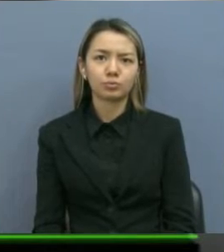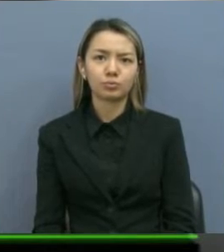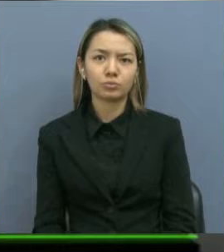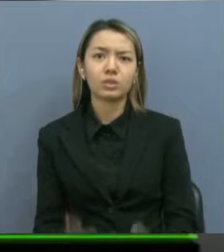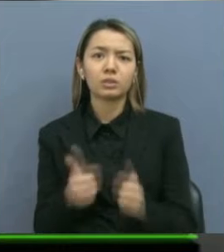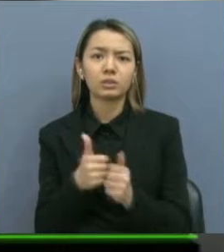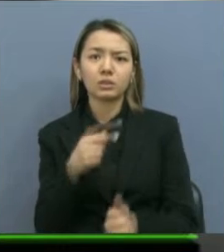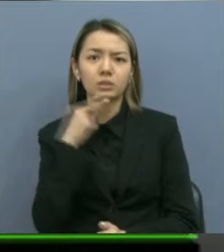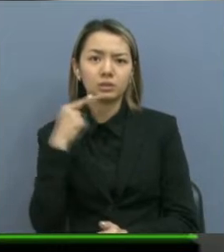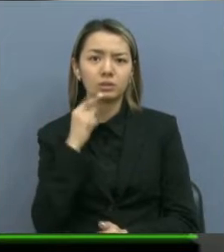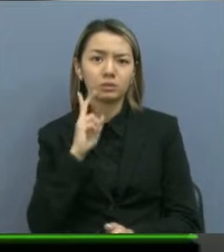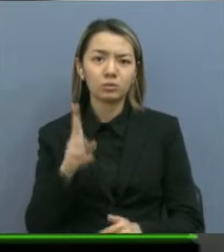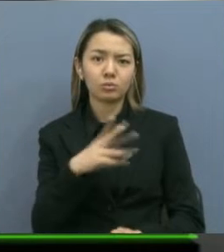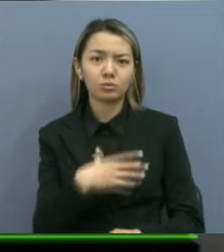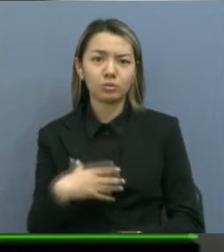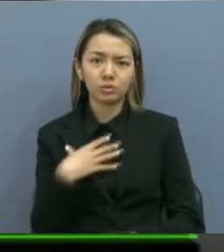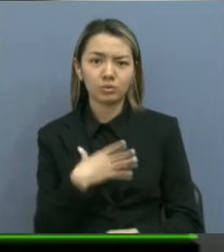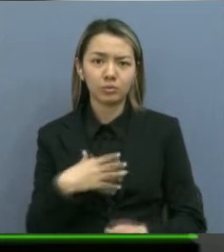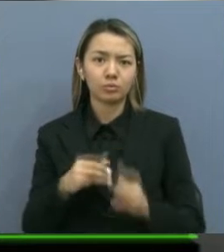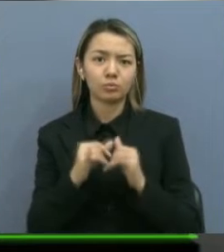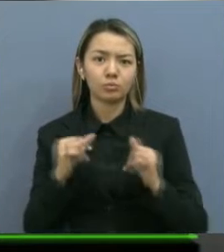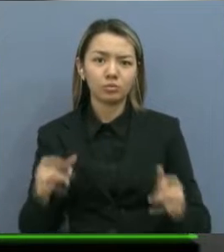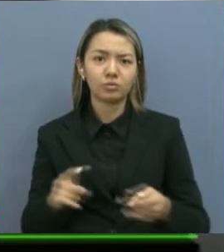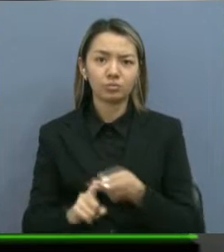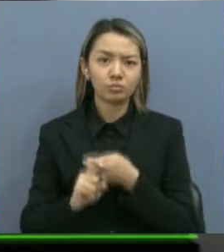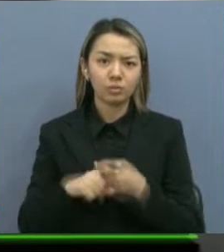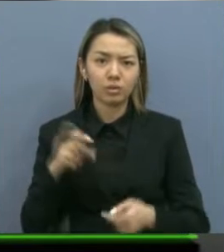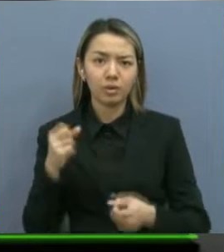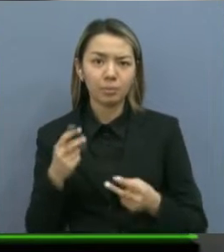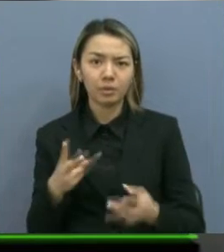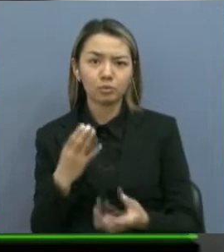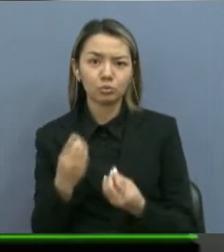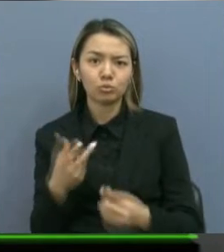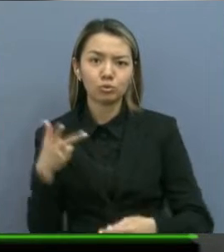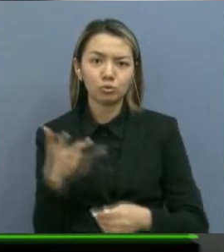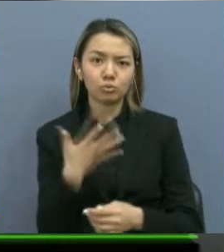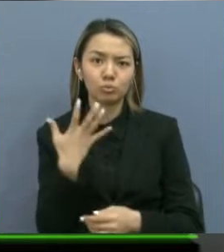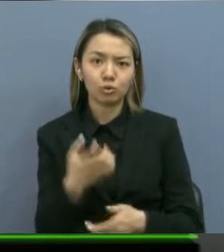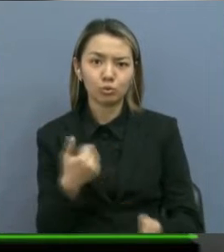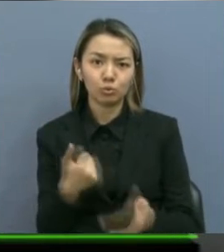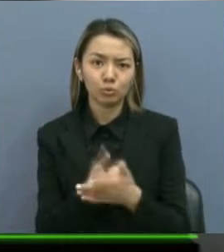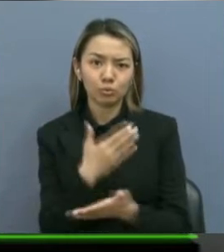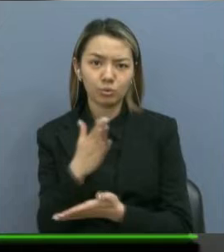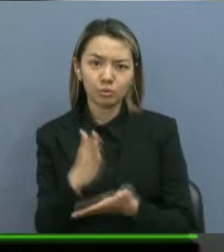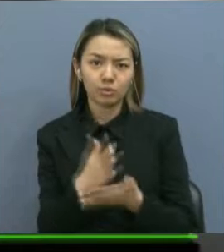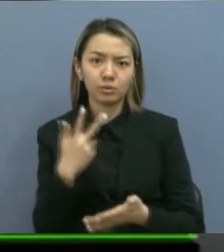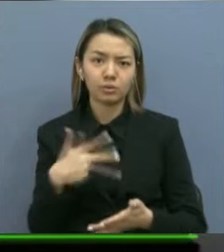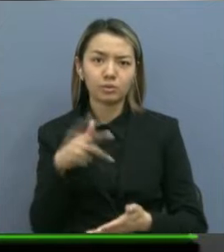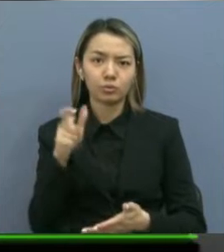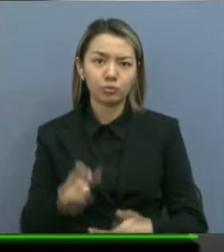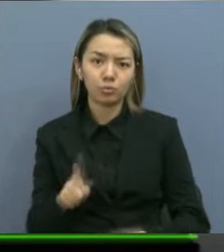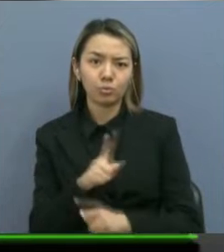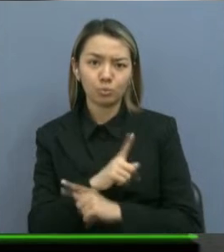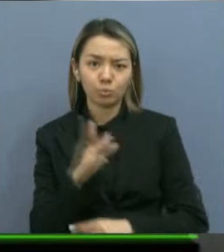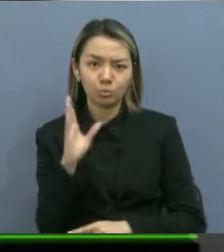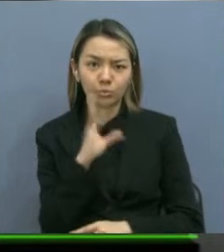Көрші Ресейде дүниені дүр сілкіндіріп, елді дүрліктірген вирус жұқтырғандардың саны 3500-ге жетті. 30 адам қайтыс